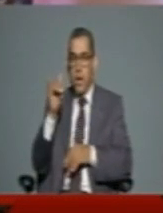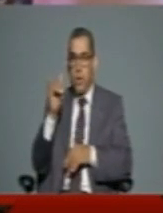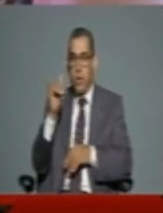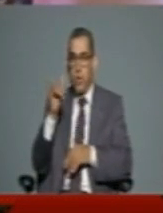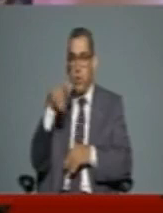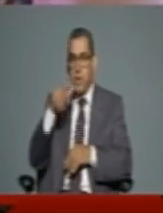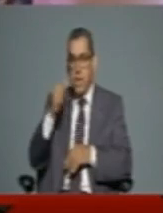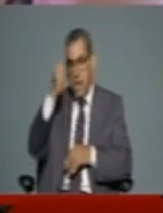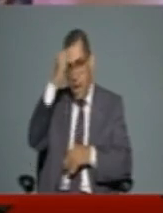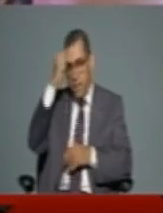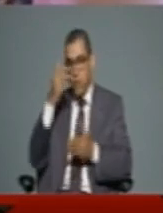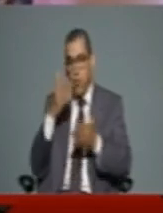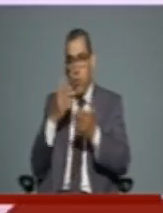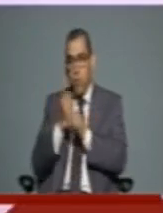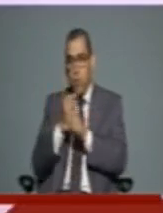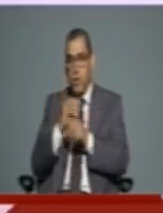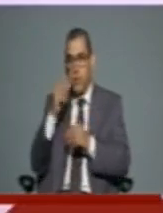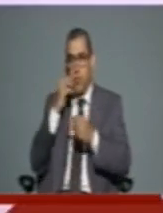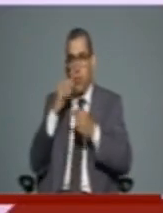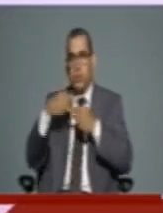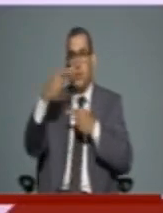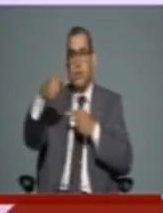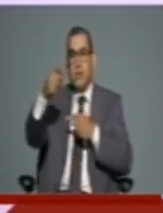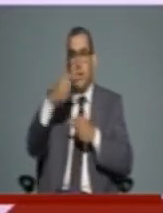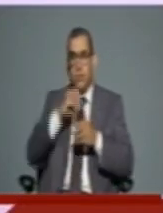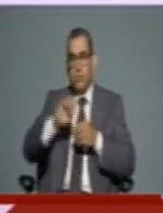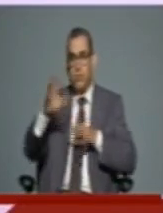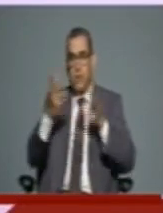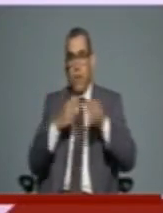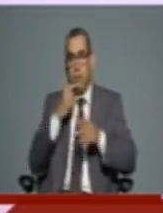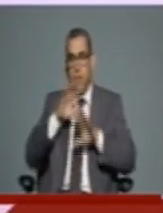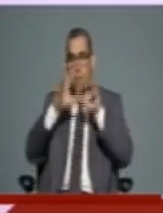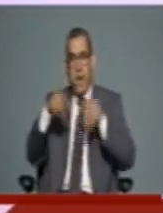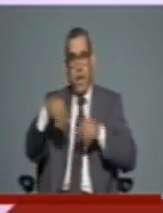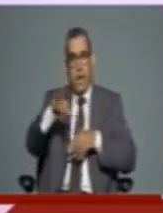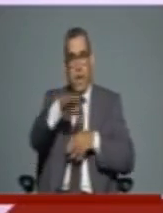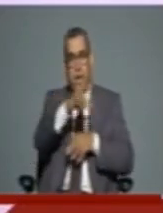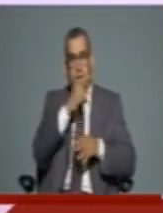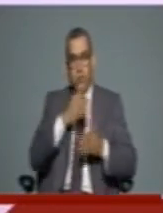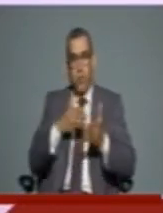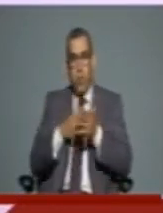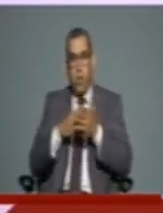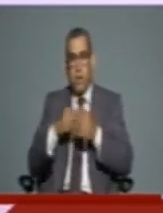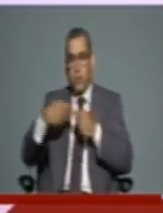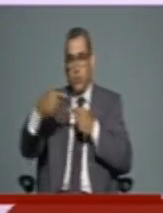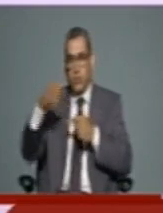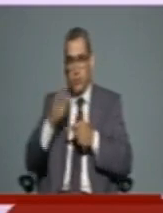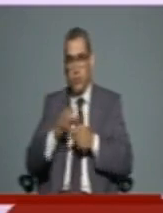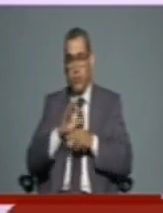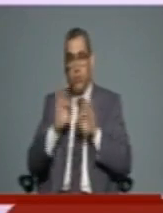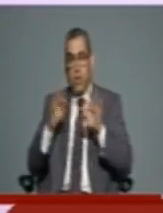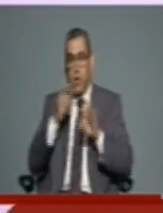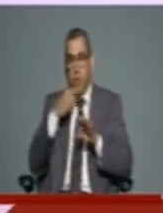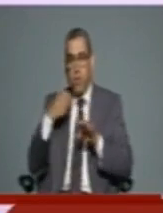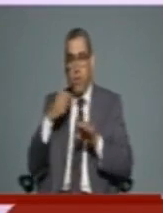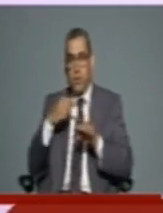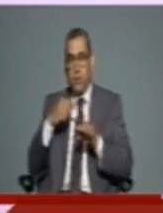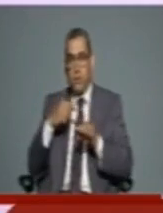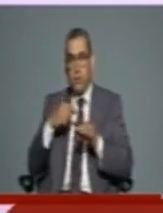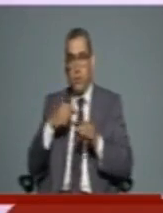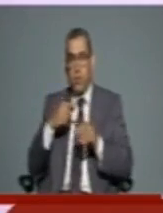160,000 وظيفة غير مباشرة، من 1 لـ 3 تقريبا بتبقى وظائف غير مباشرة. وبالتالي وظائف بقى جيدة